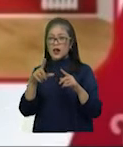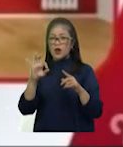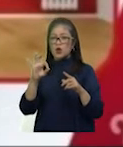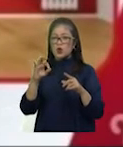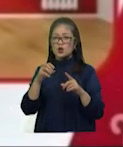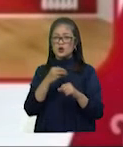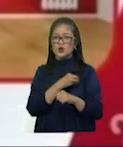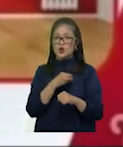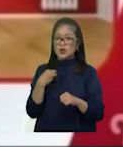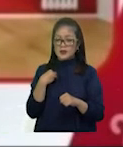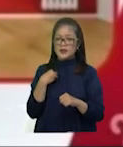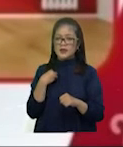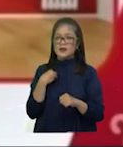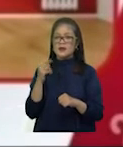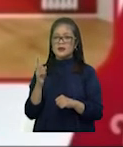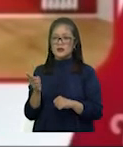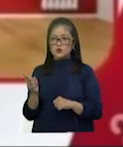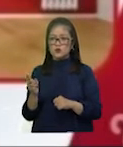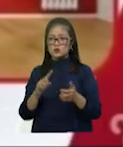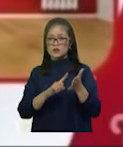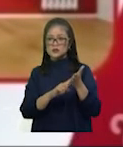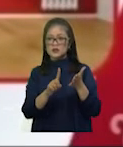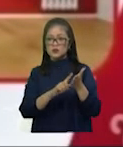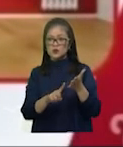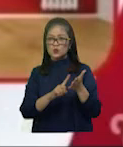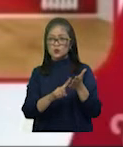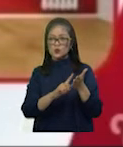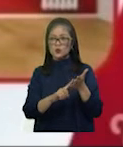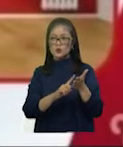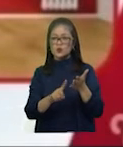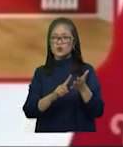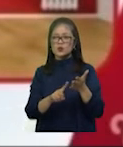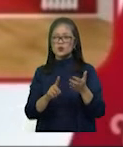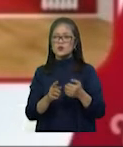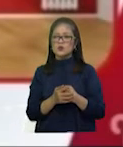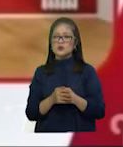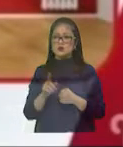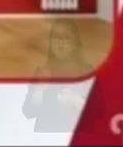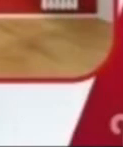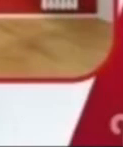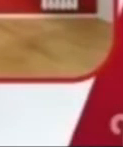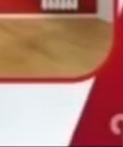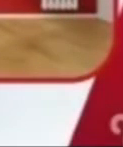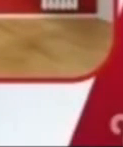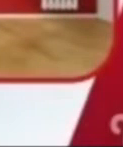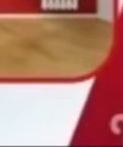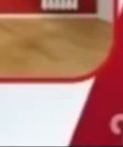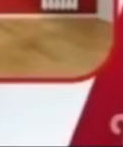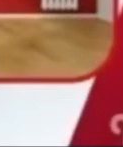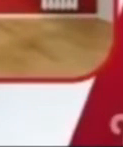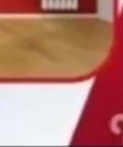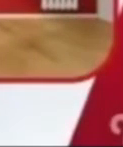itu. Nah, scroll sedikit ke bawah, itu bisa langsung ada tombol chat seperti